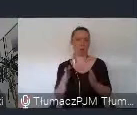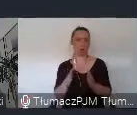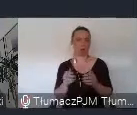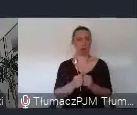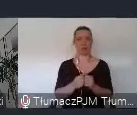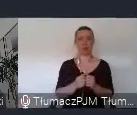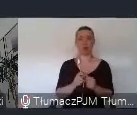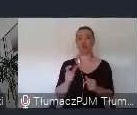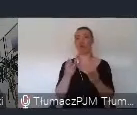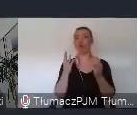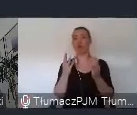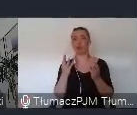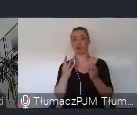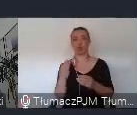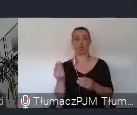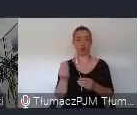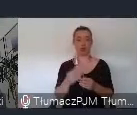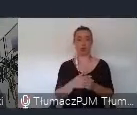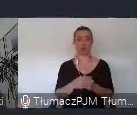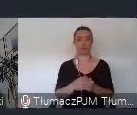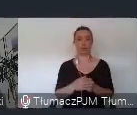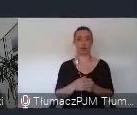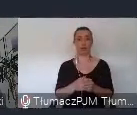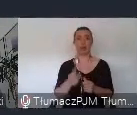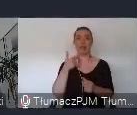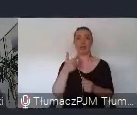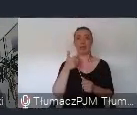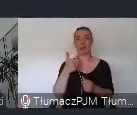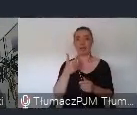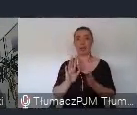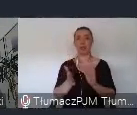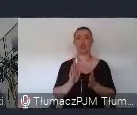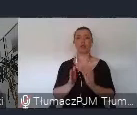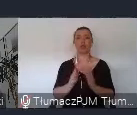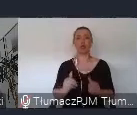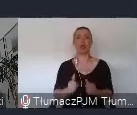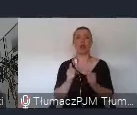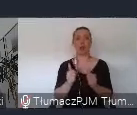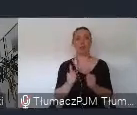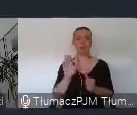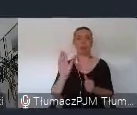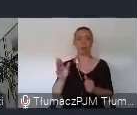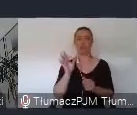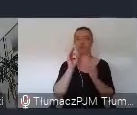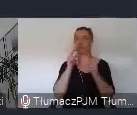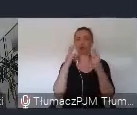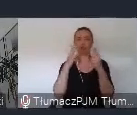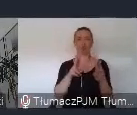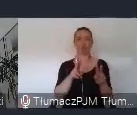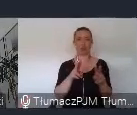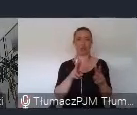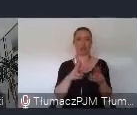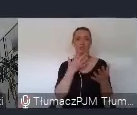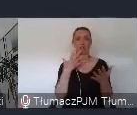Bardzo istotnym dla systemu ciepłowniczym jest to, że jedyną formą, która może uzyskiwać w przyszłości w ogóle jakikolwiek szacunek, jeśli chodzi o kwestię